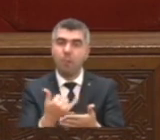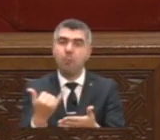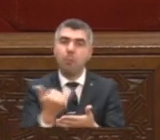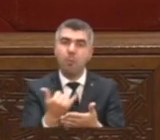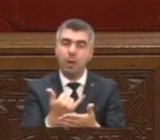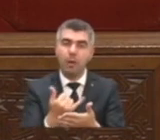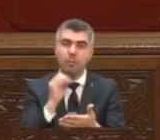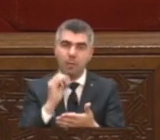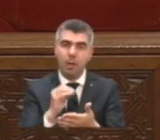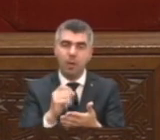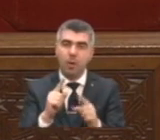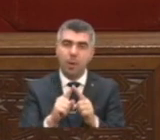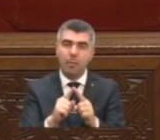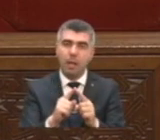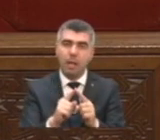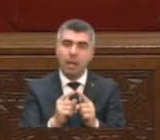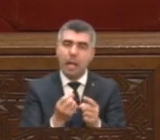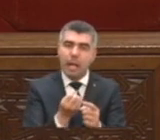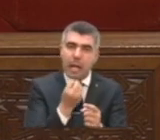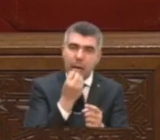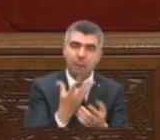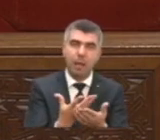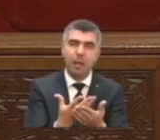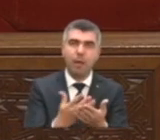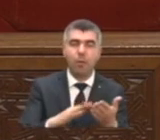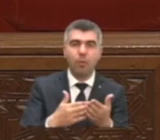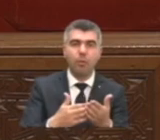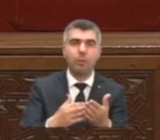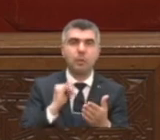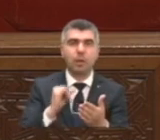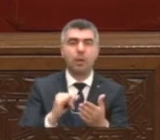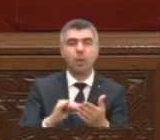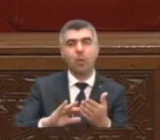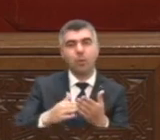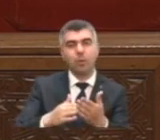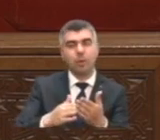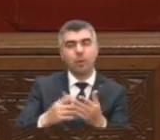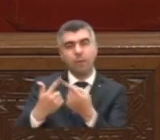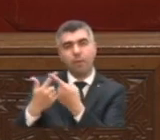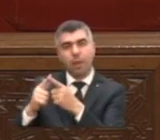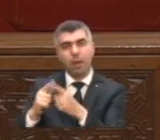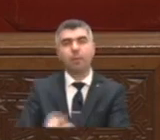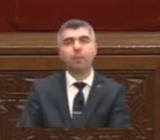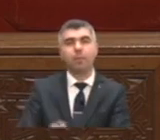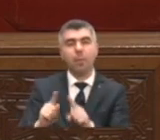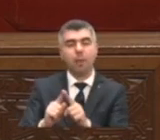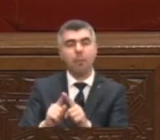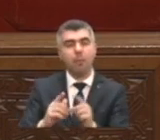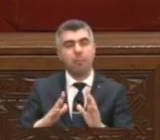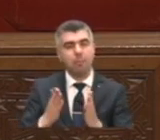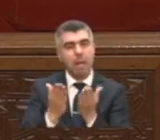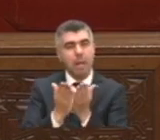لو زونينغ، نعرف شنو هو العرض السكني متنوع، يكون عندنا مرافق